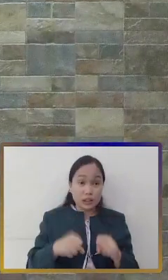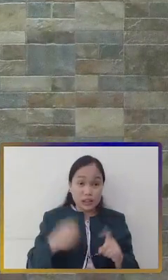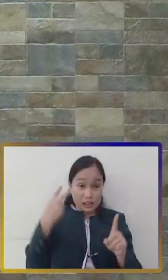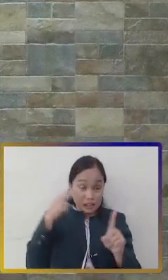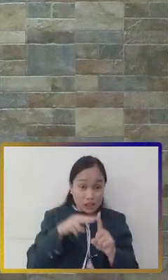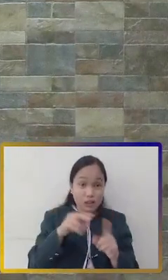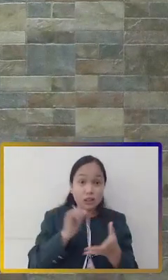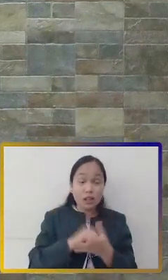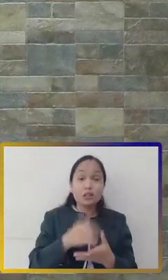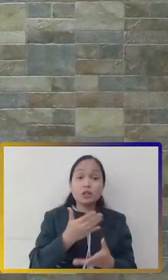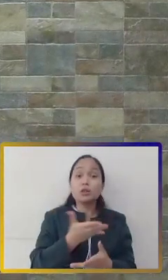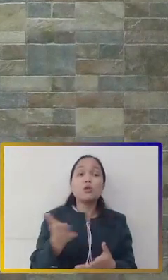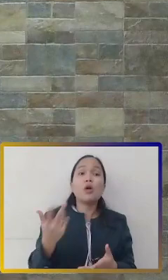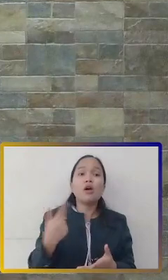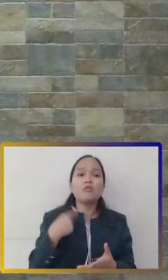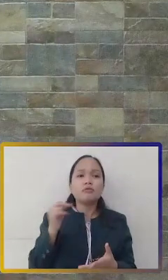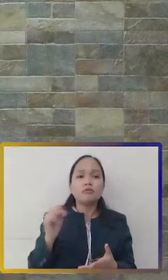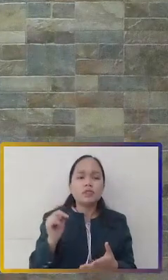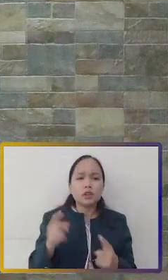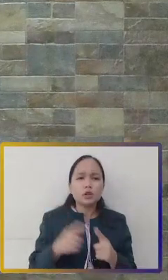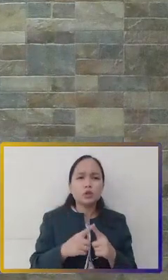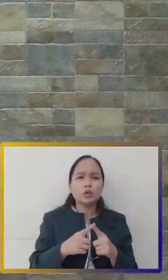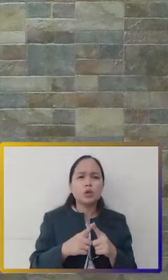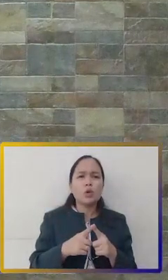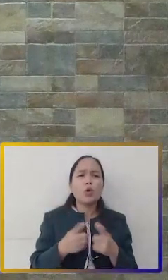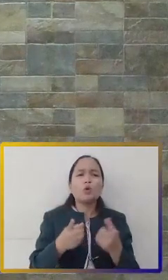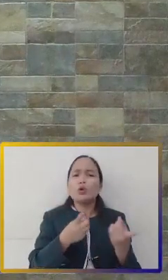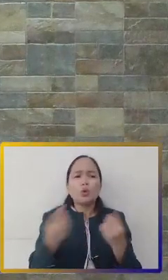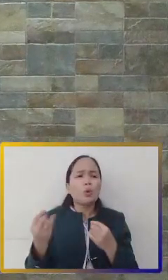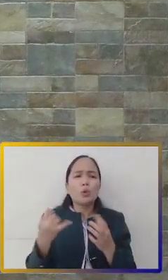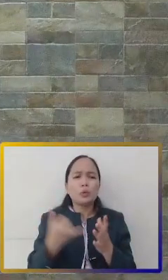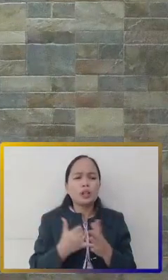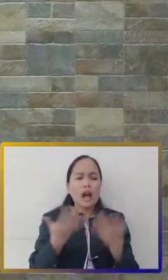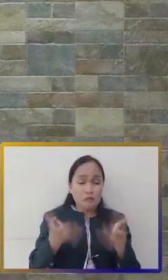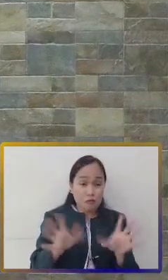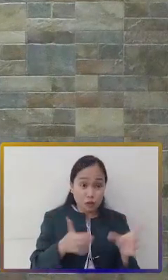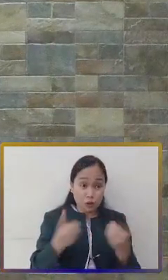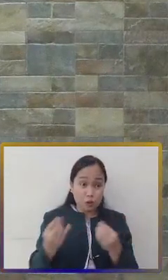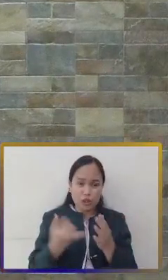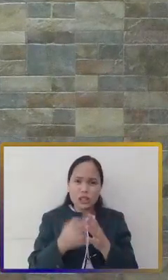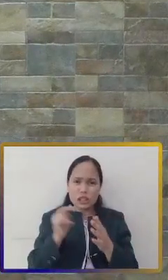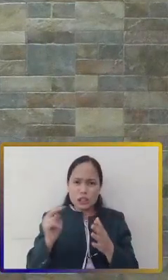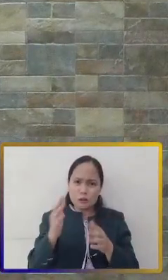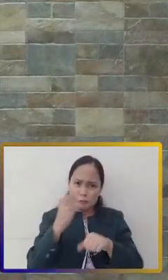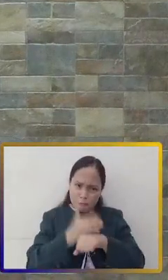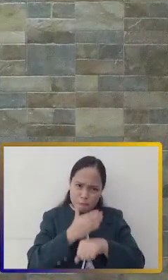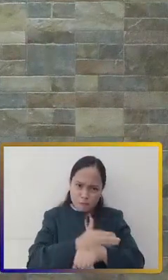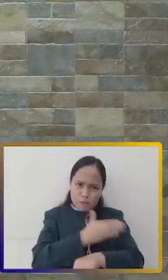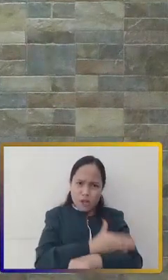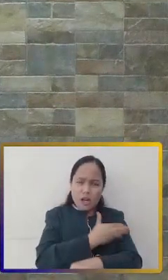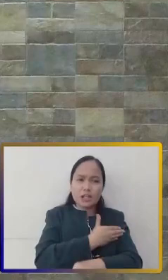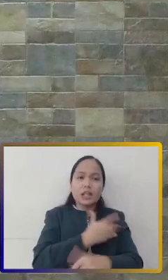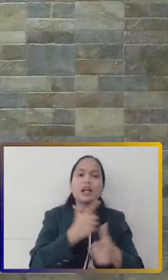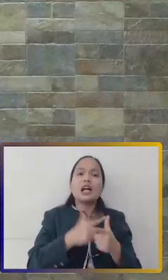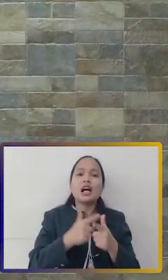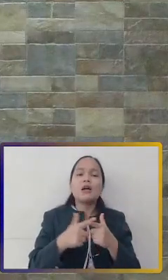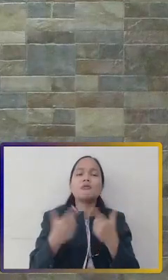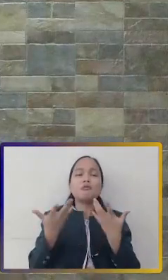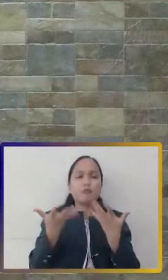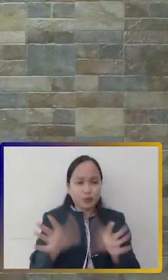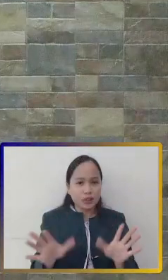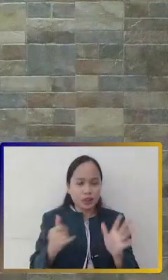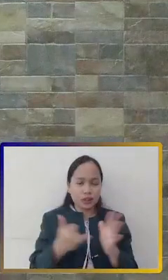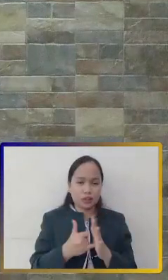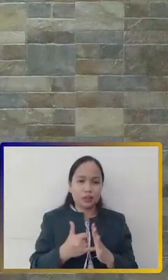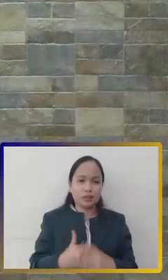Diyos that you have to execute it, and once you execute it, you have to level up, and you have to finish it. Kaya